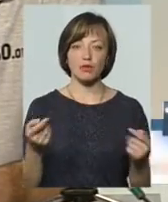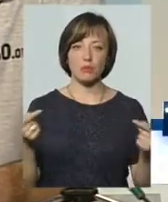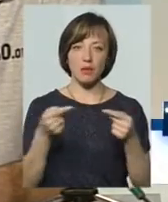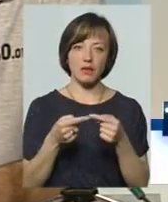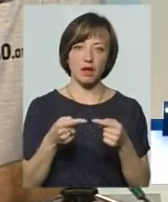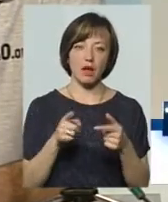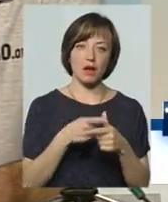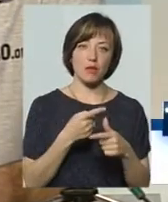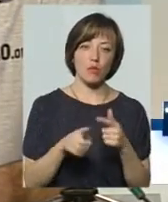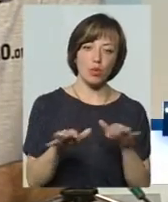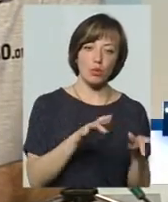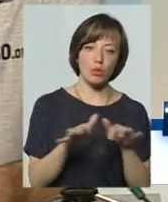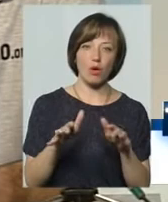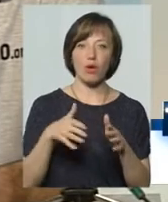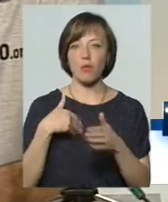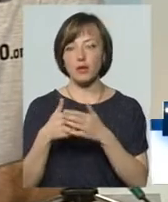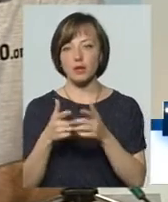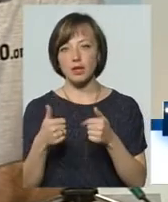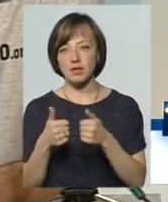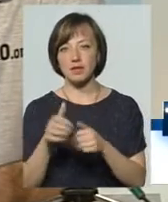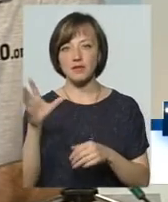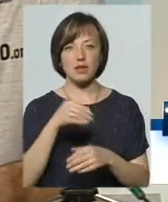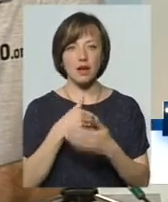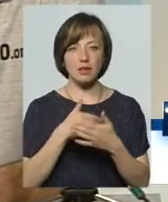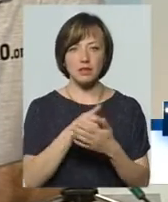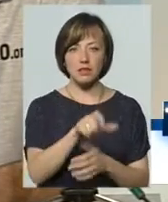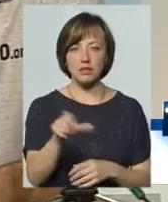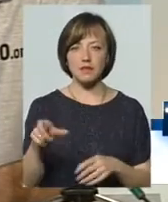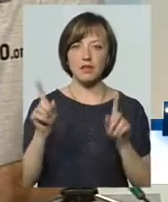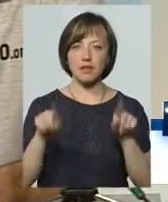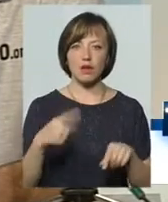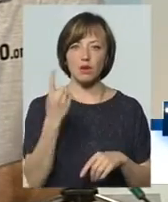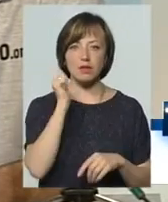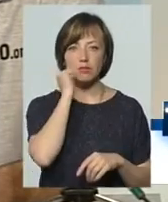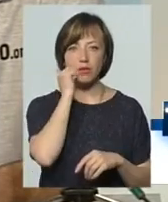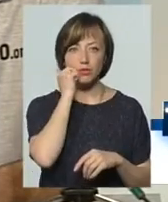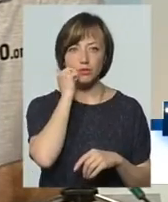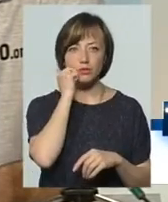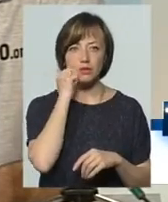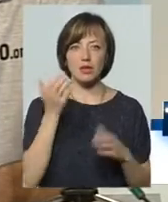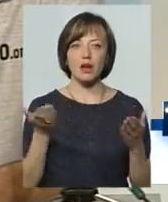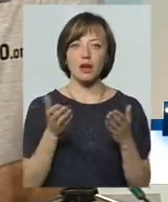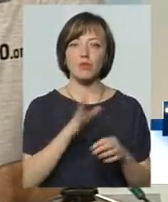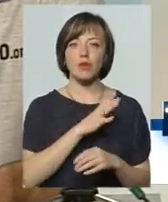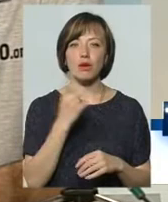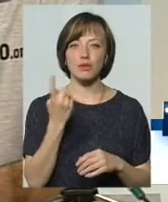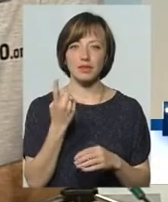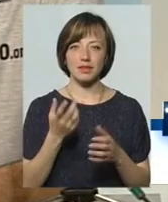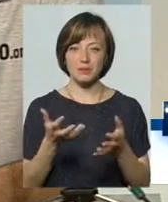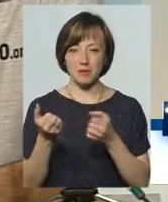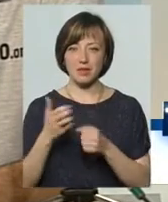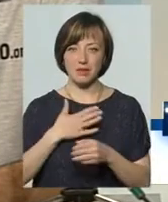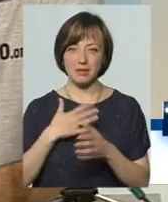або громадських рухах, громадських організаціях. Там всі активні. Навіть одна з бабусь, яка приймала, ну, була однією з приймаючих